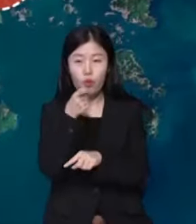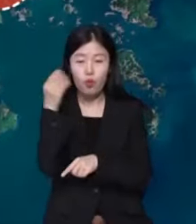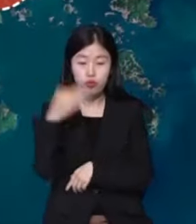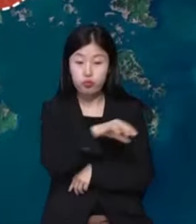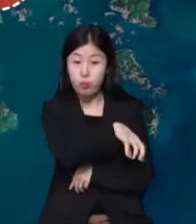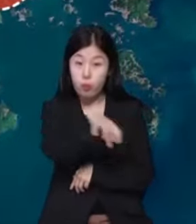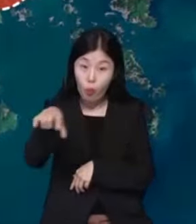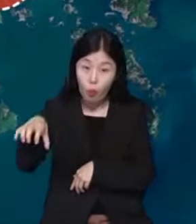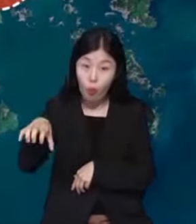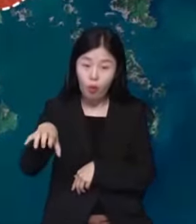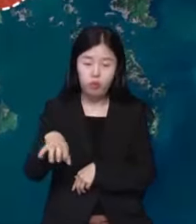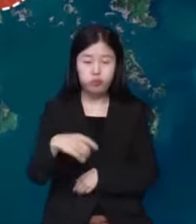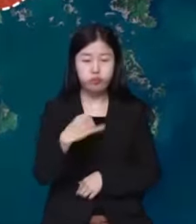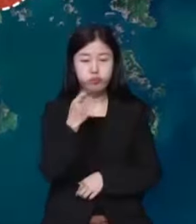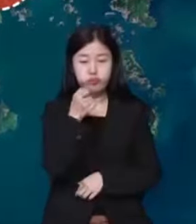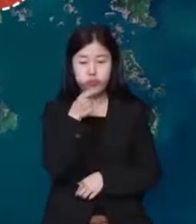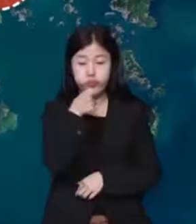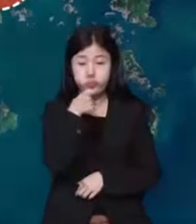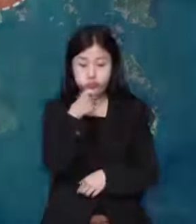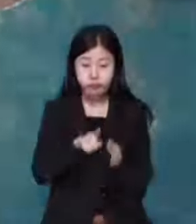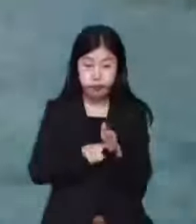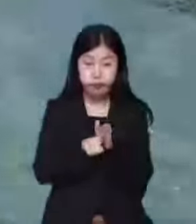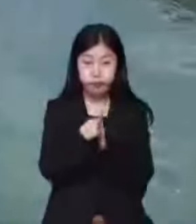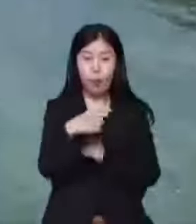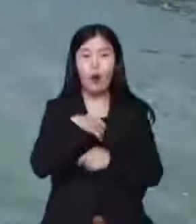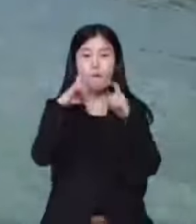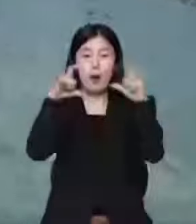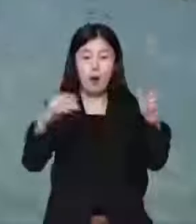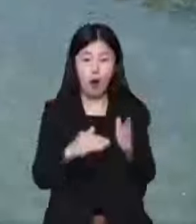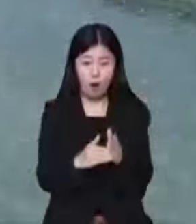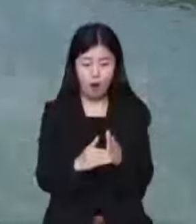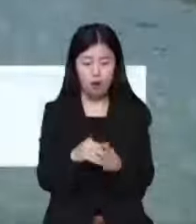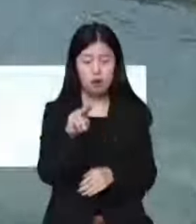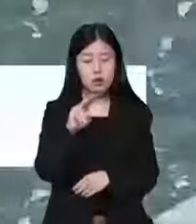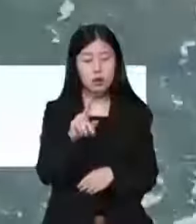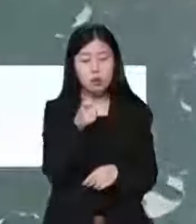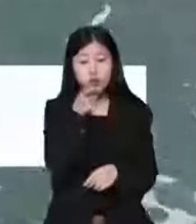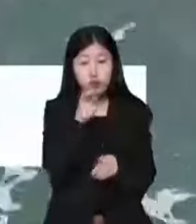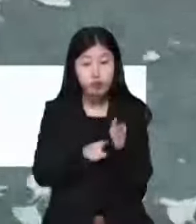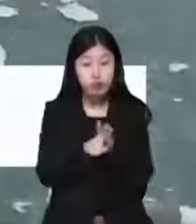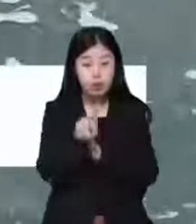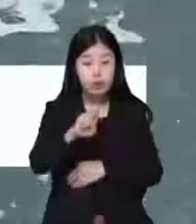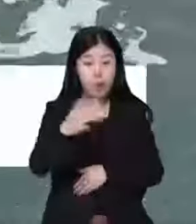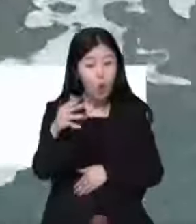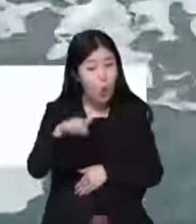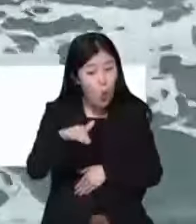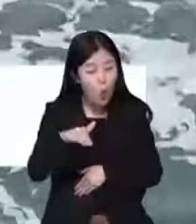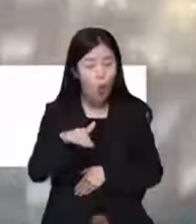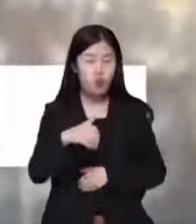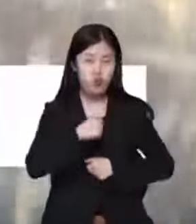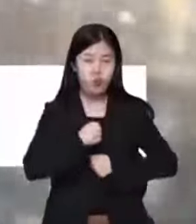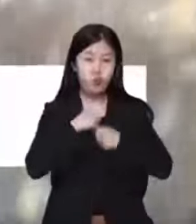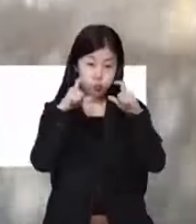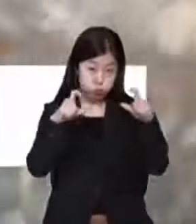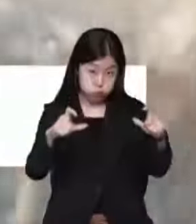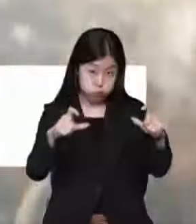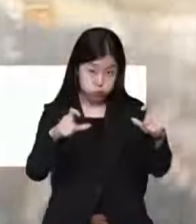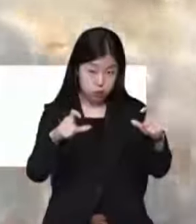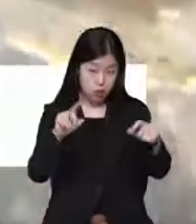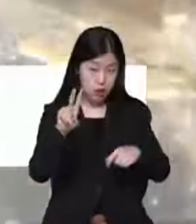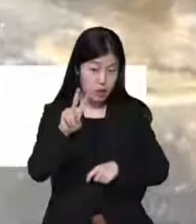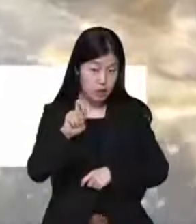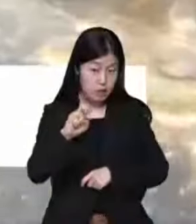해역에 고수온 경보가 발령됐습니다. 바다 온도가 28도에 도달하면 고수온주의보가, 28도가